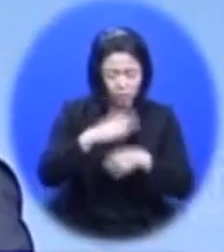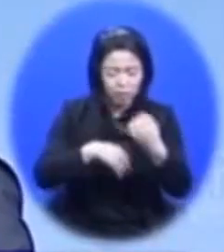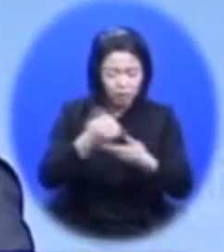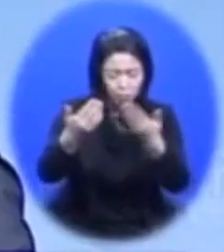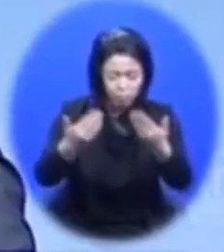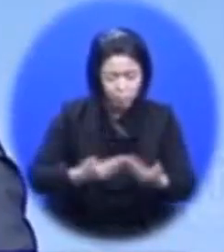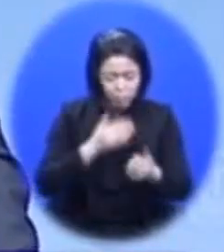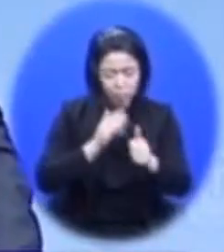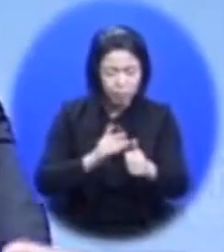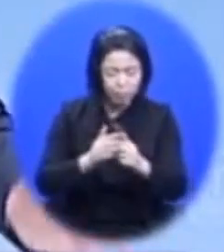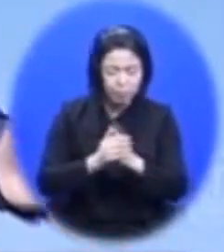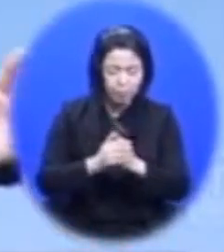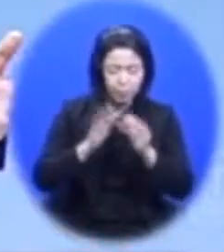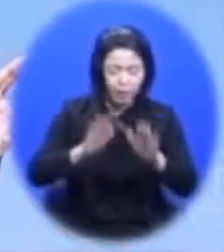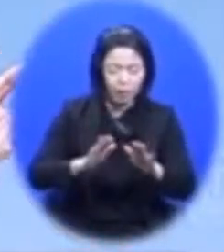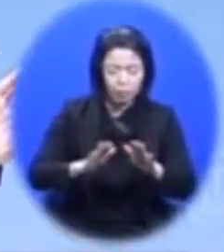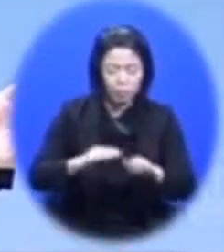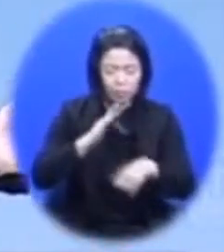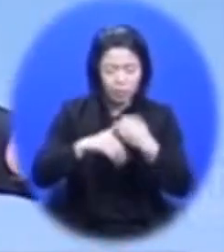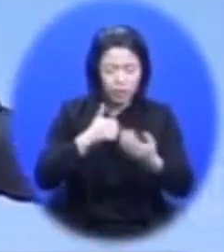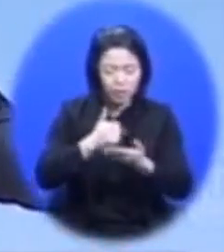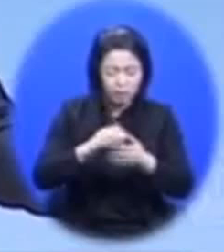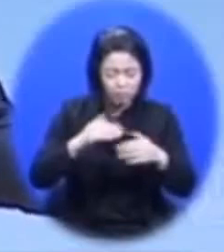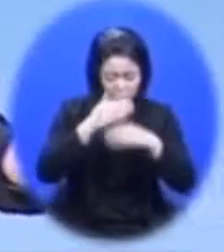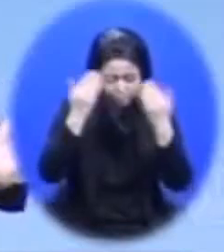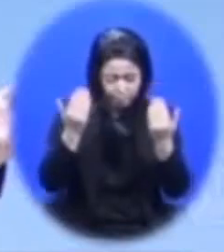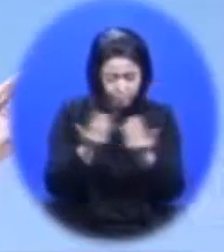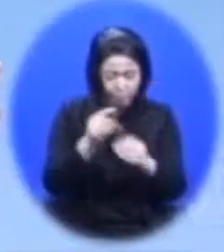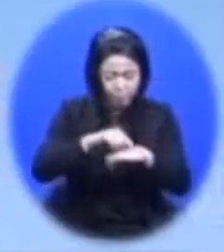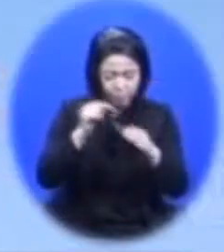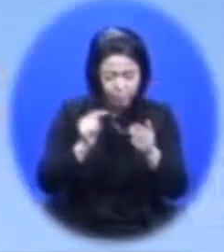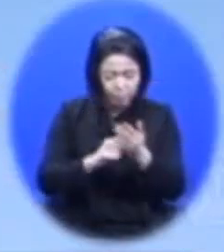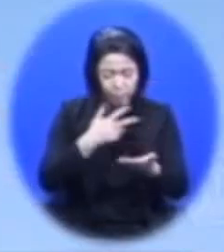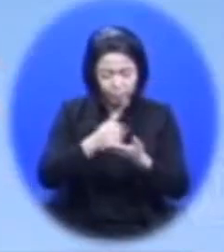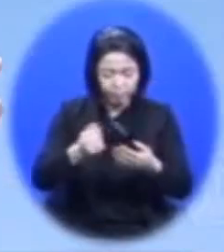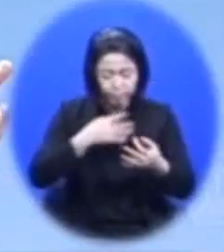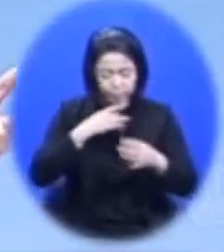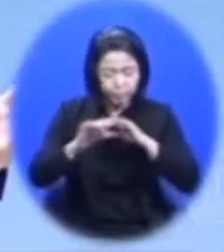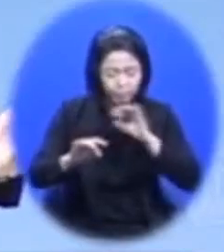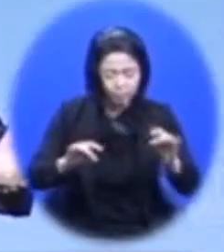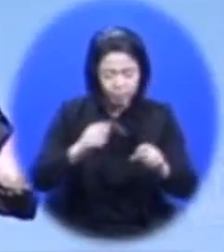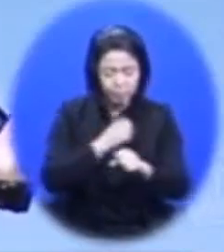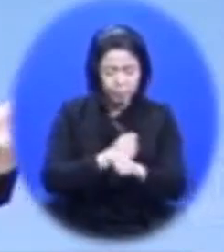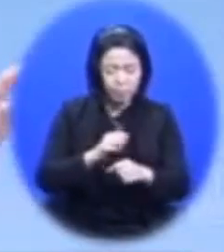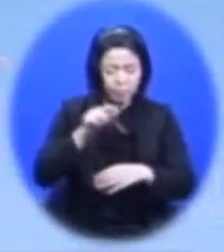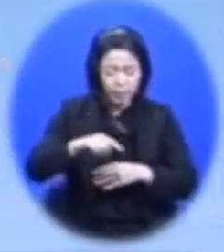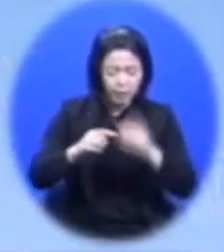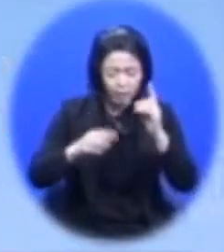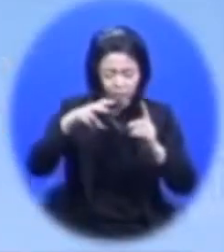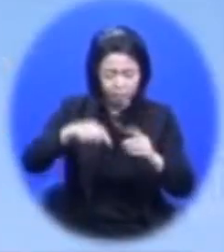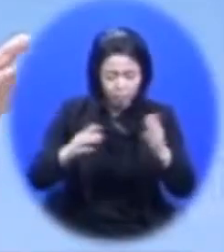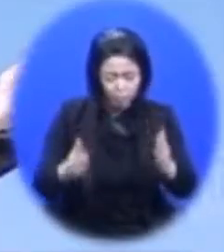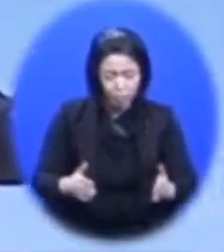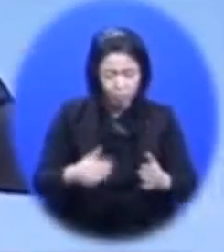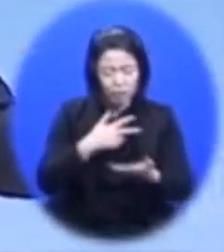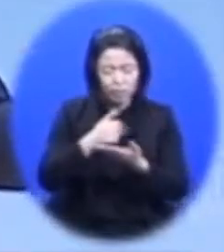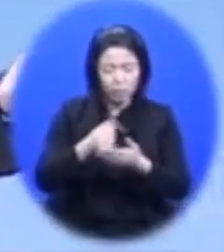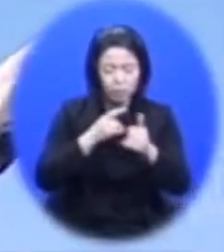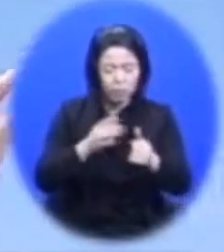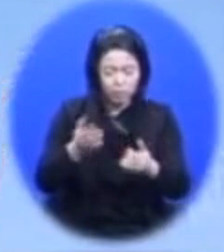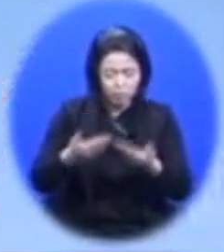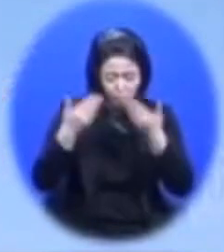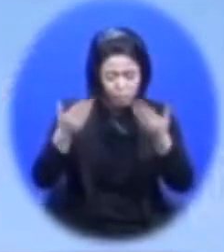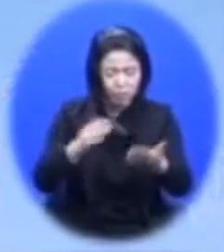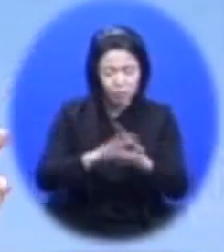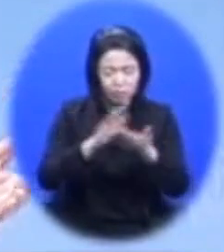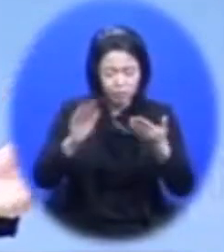주시옵소서. 오늘도 하나님 전심으로 우리가 주를 갈망합니다. 하나님, 이 한 주간을 주님께